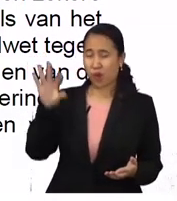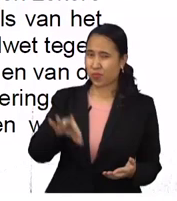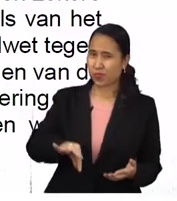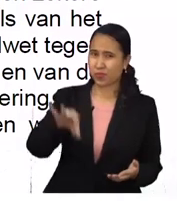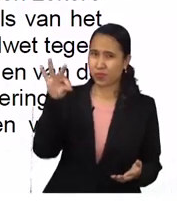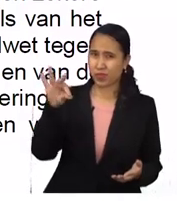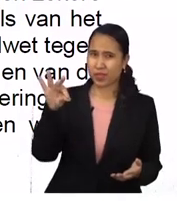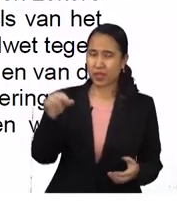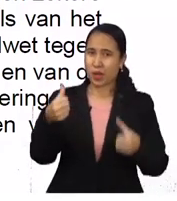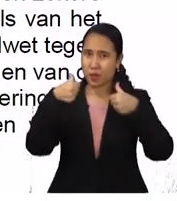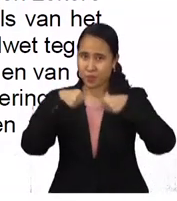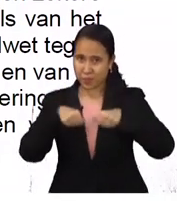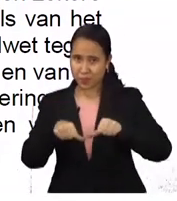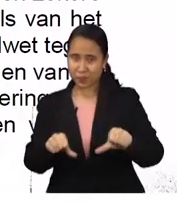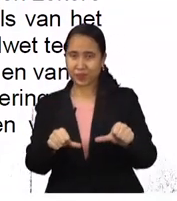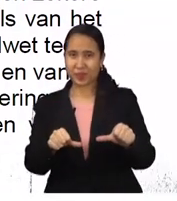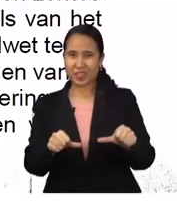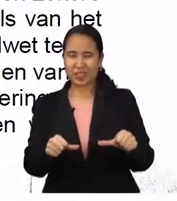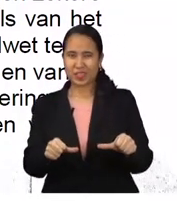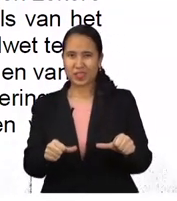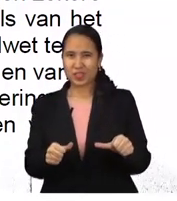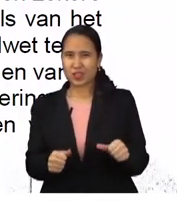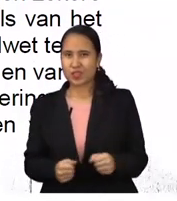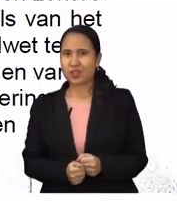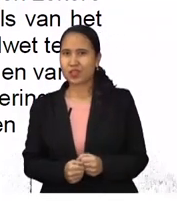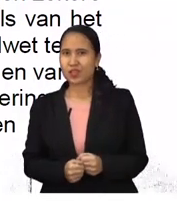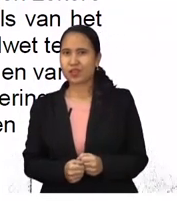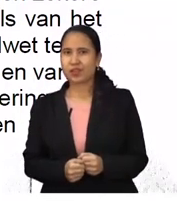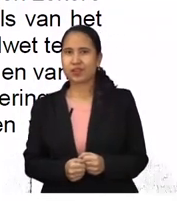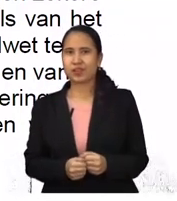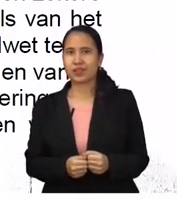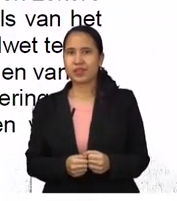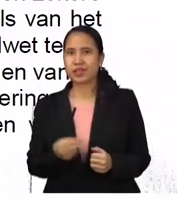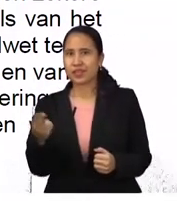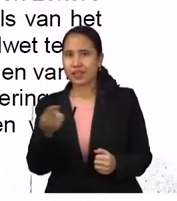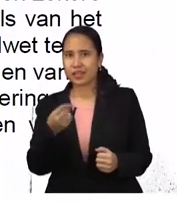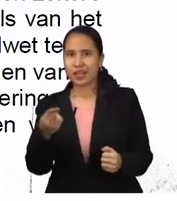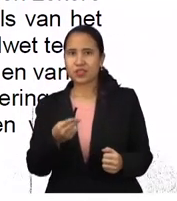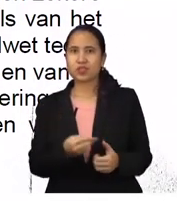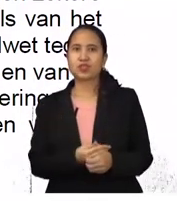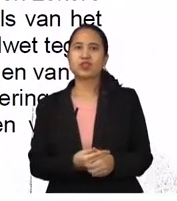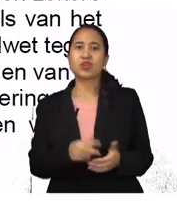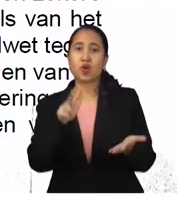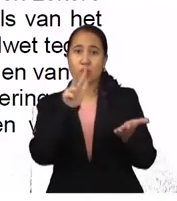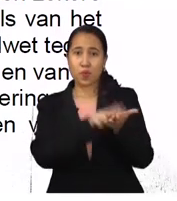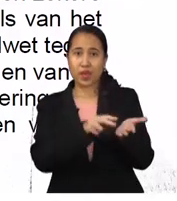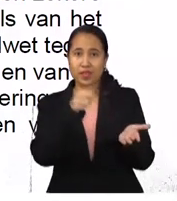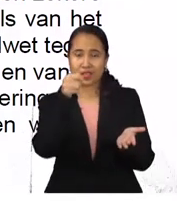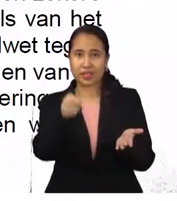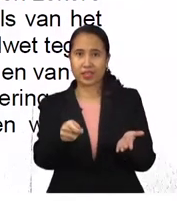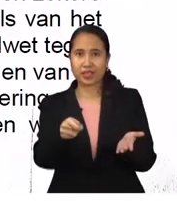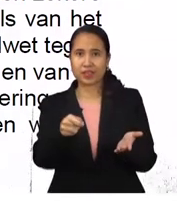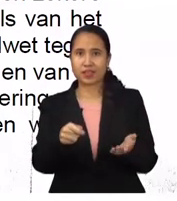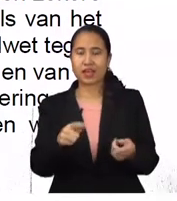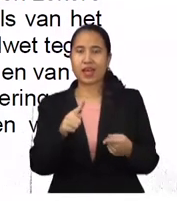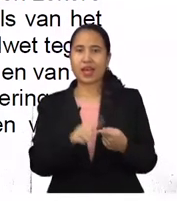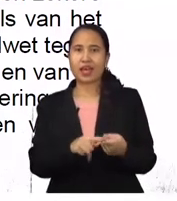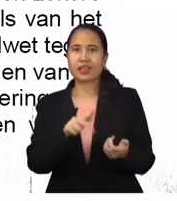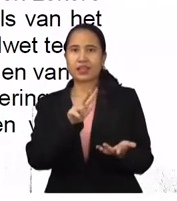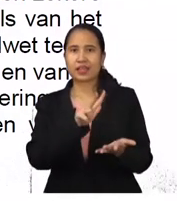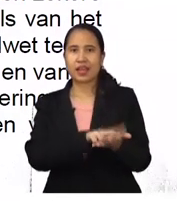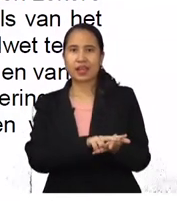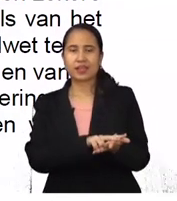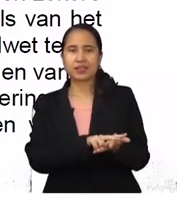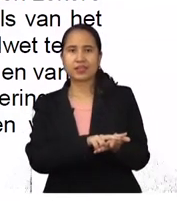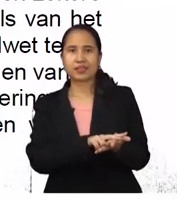tevens benadrukt de gespannen verhouding tussen voornoemde bevoegdheid van de wetgever en het bepaalde in artikel 131